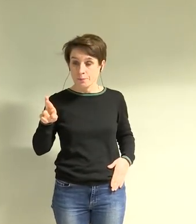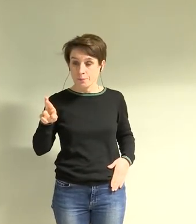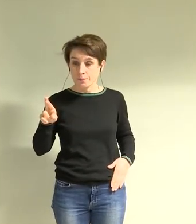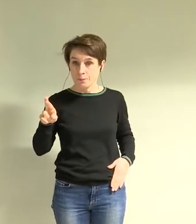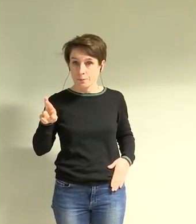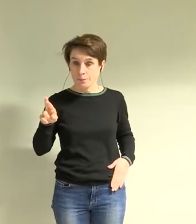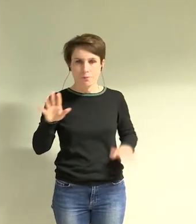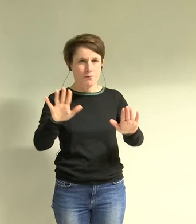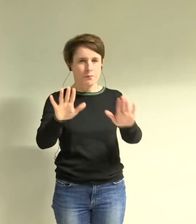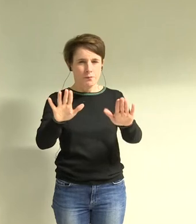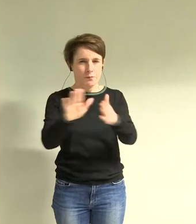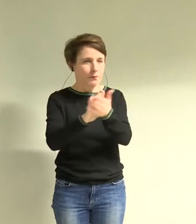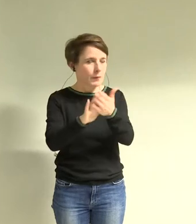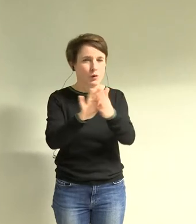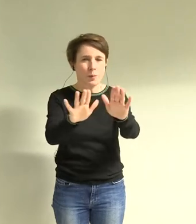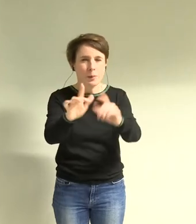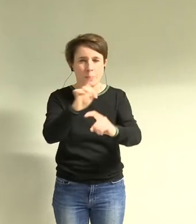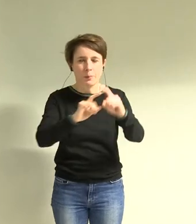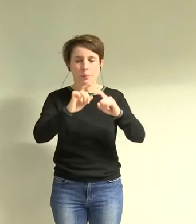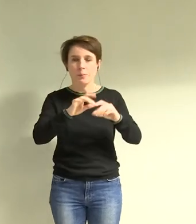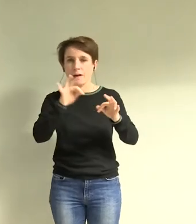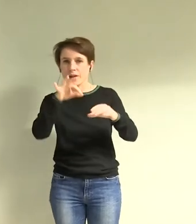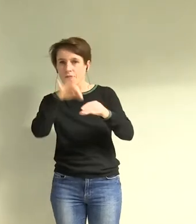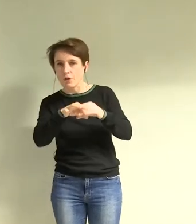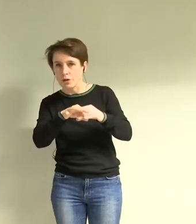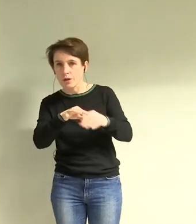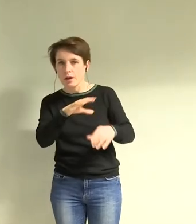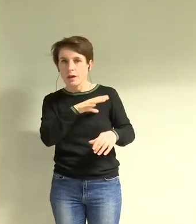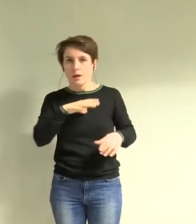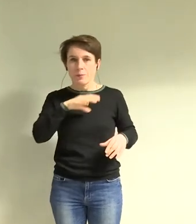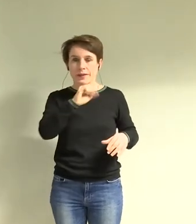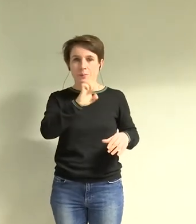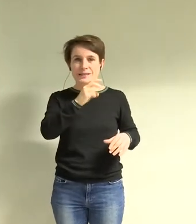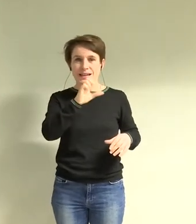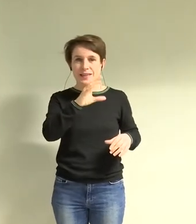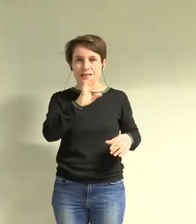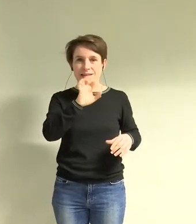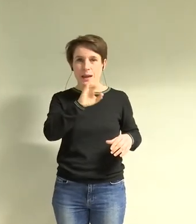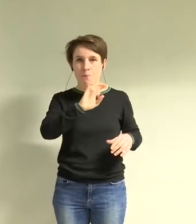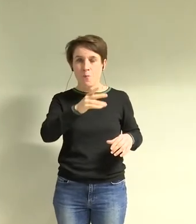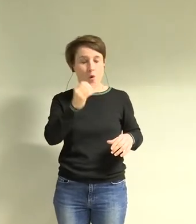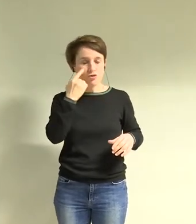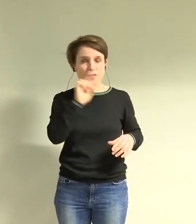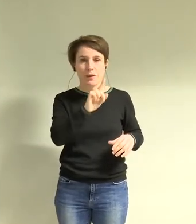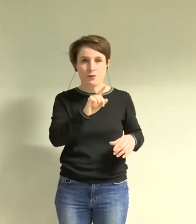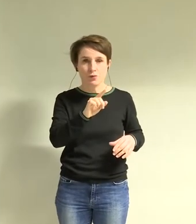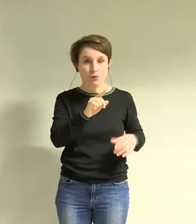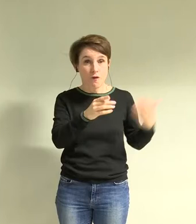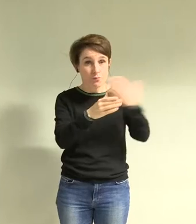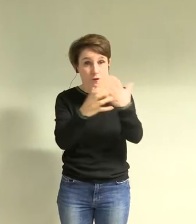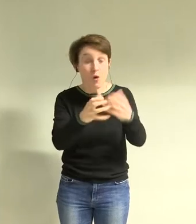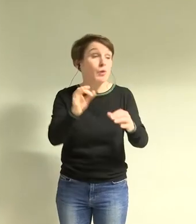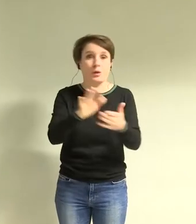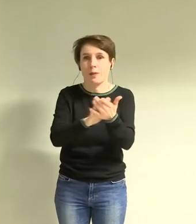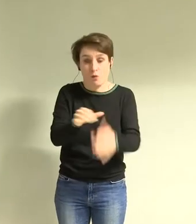attendez je suspends les opérations de vote du goût merci gênant c'est moi qui ai appuyé beaucoup trop tard excusez moi